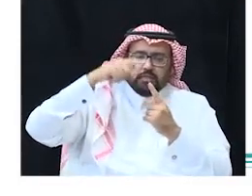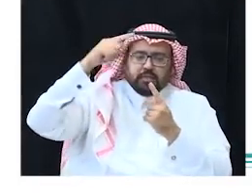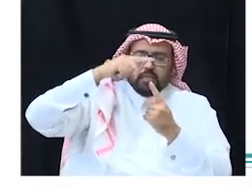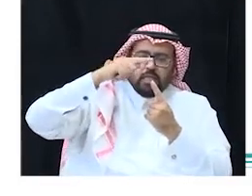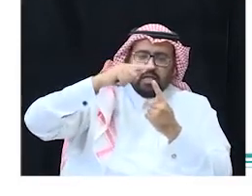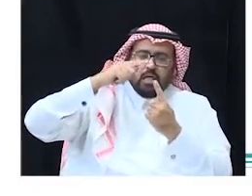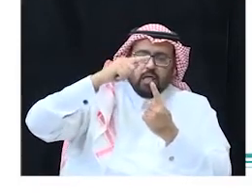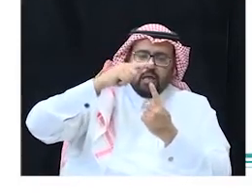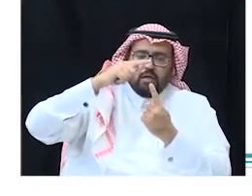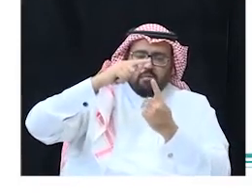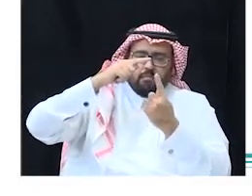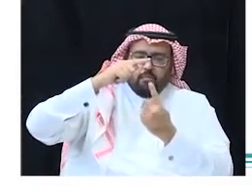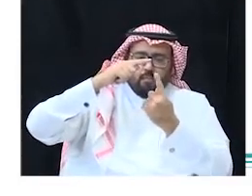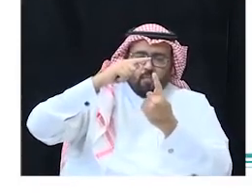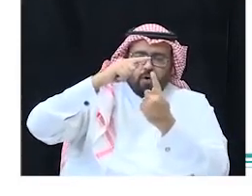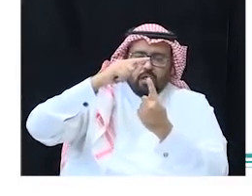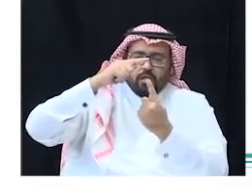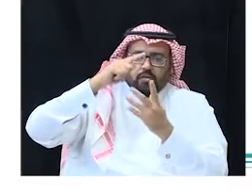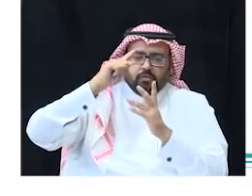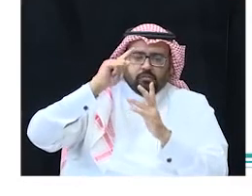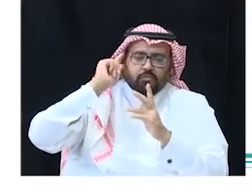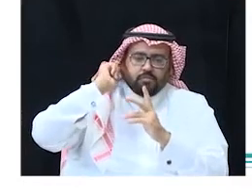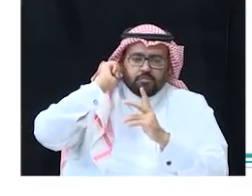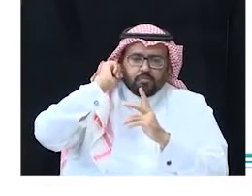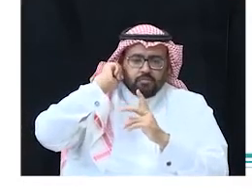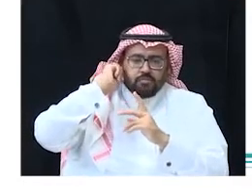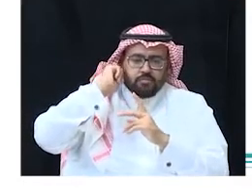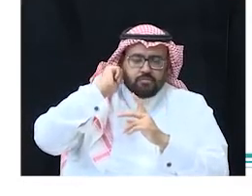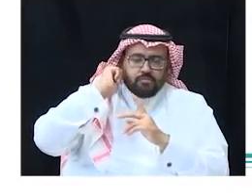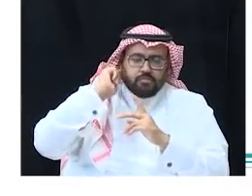قطعة الحديد هذه فإنه يأثر عليه.